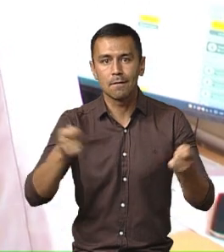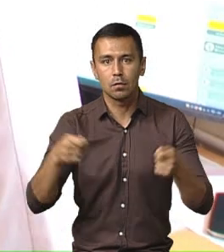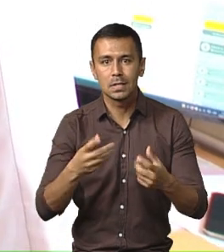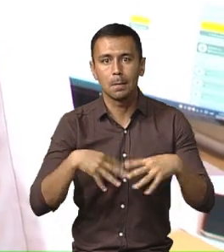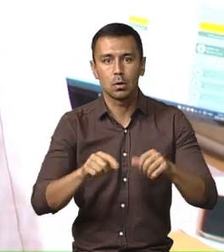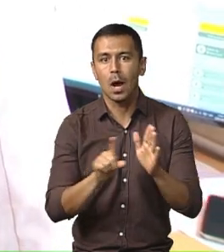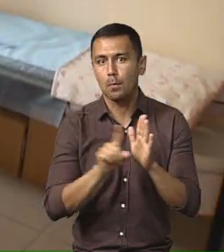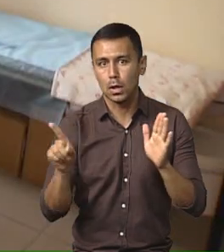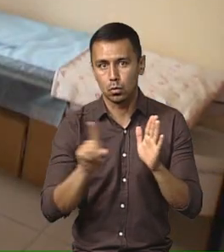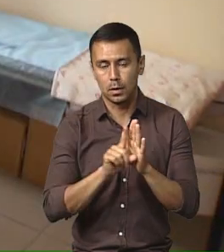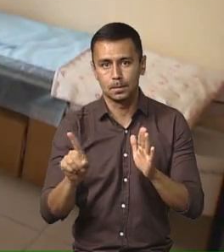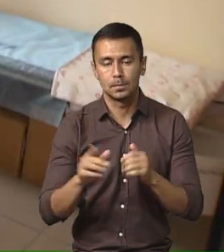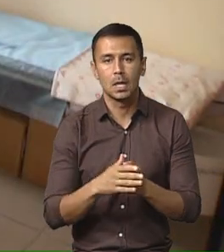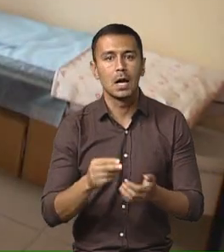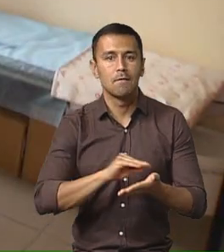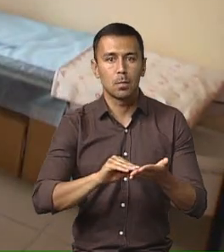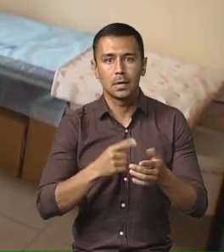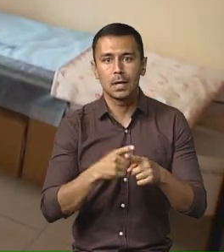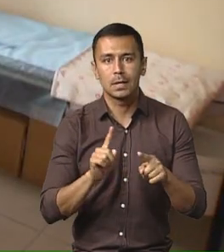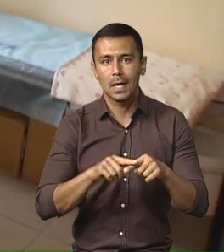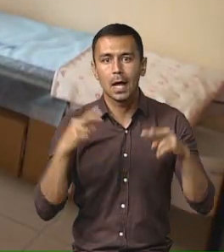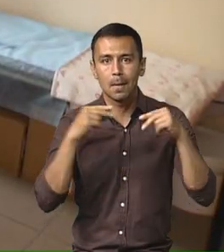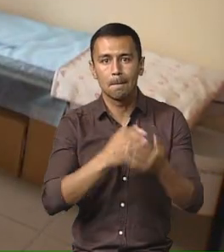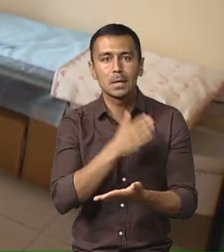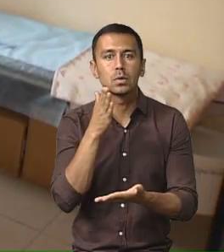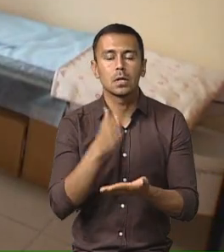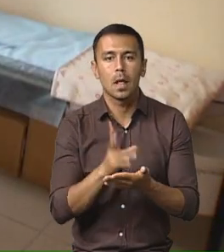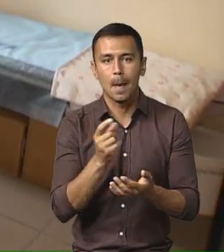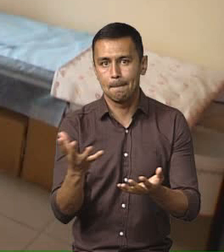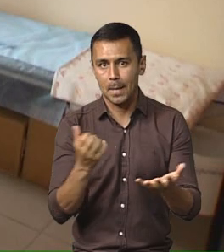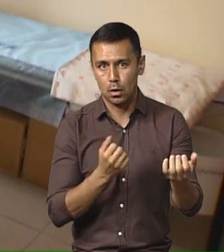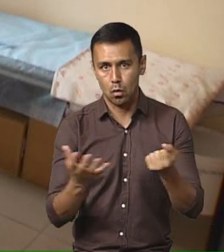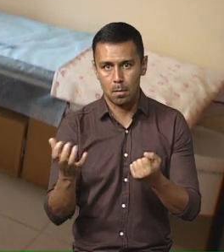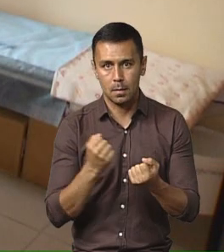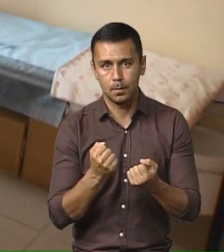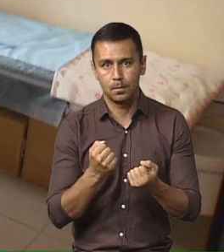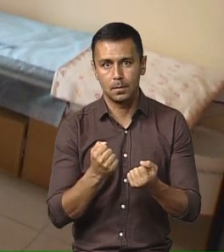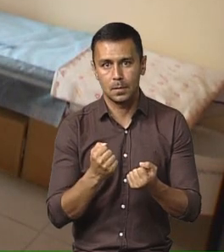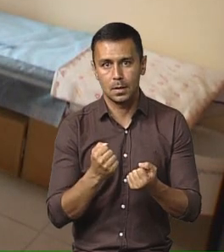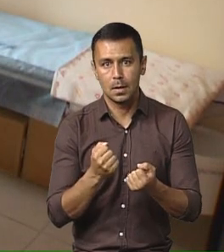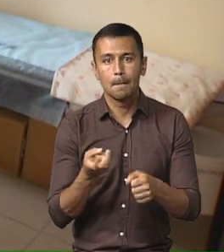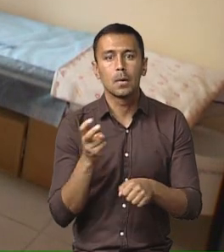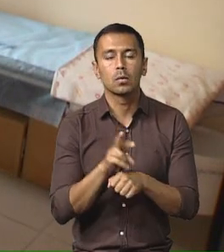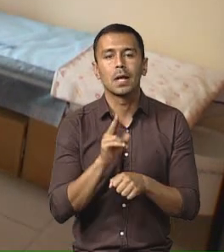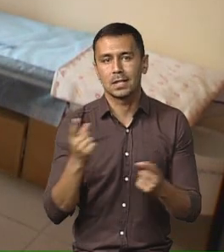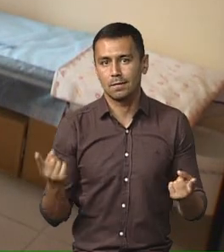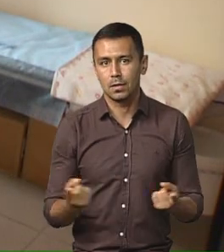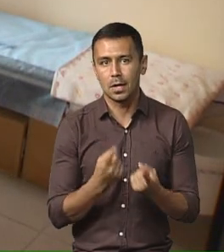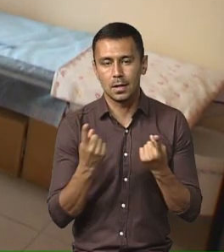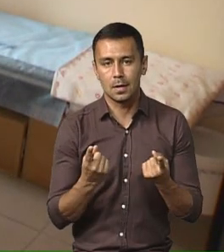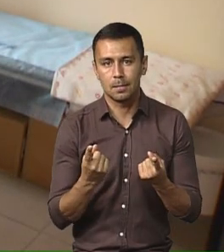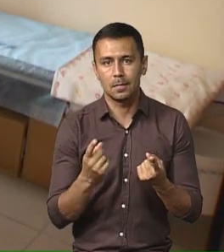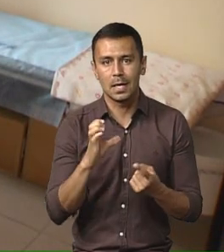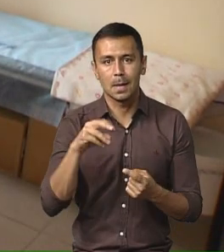амбулаторії Наталія Костюк. Виписується цей антибіотик безпосередньо на прийомі. Приходить як звичайна